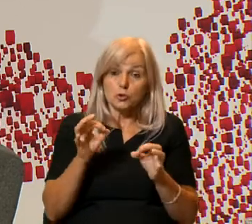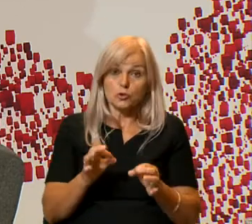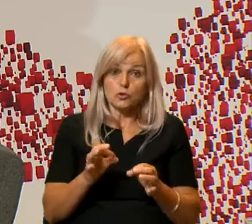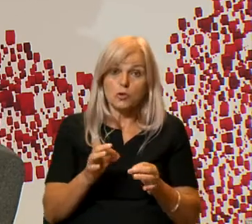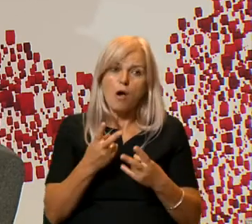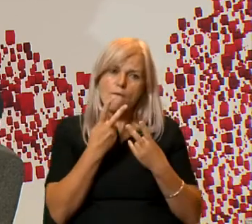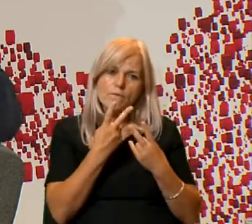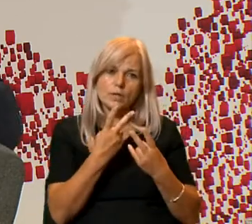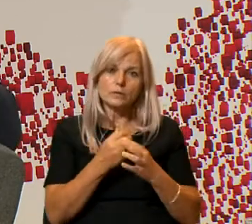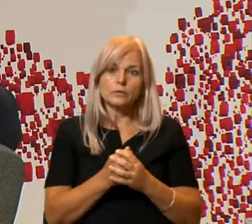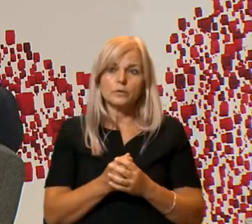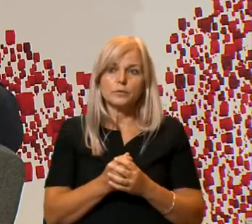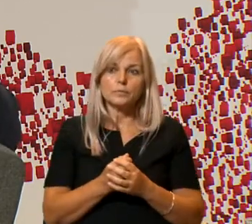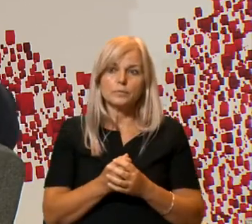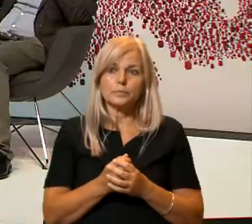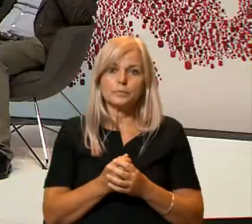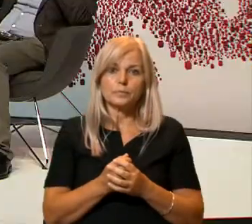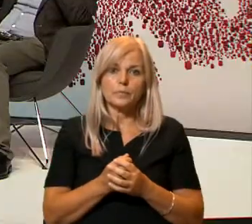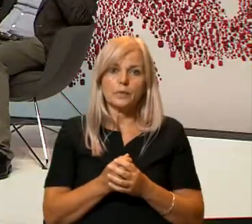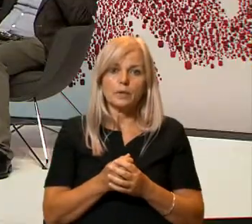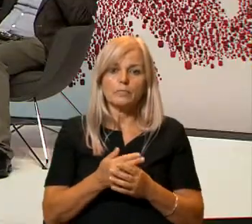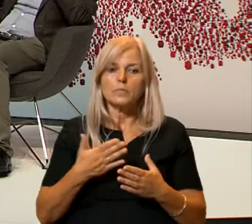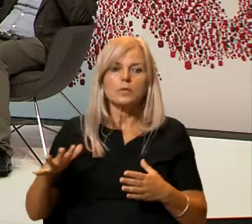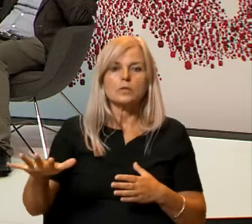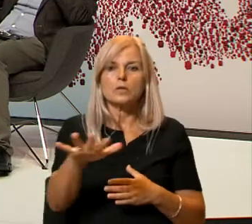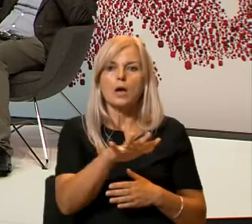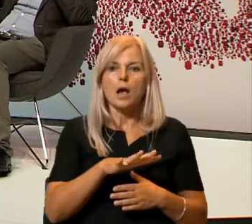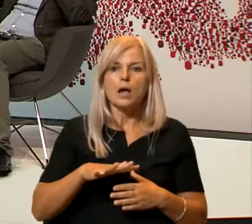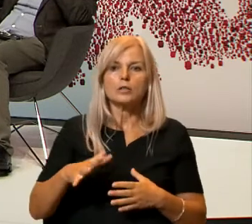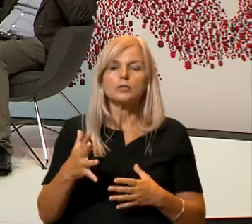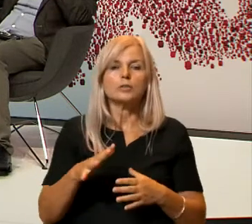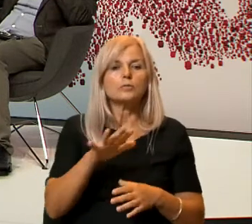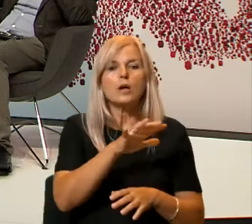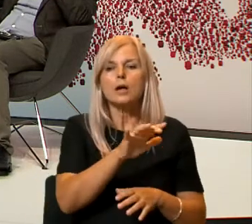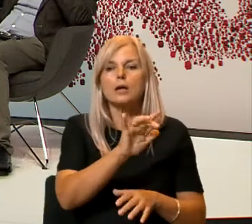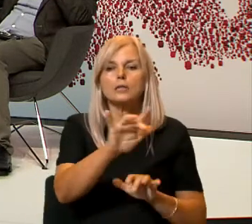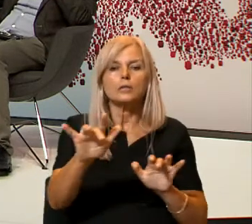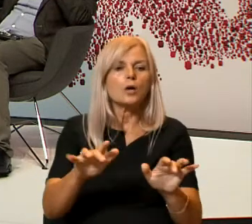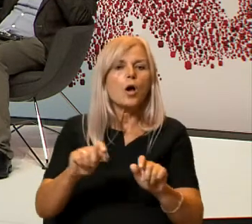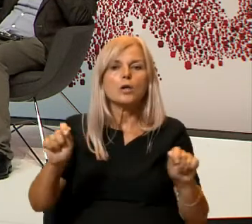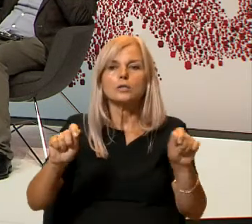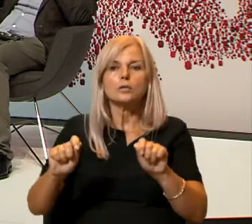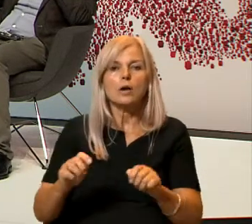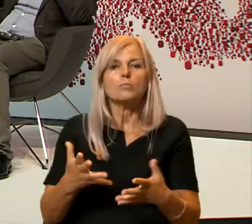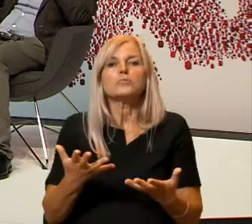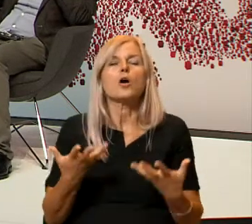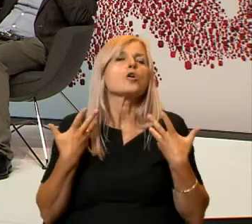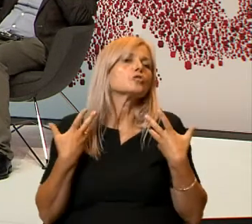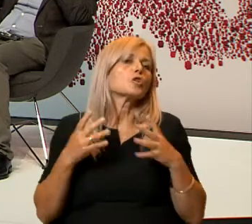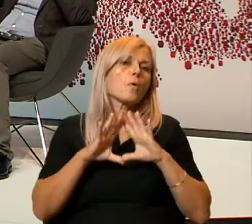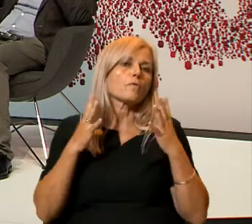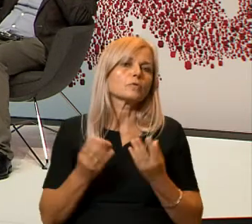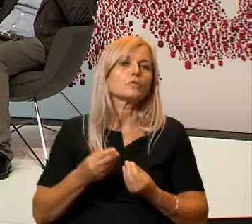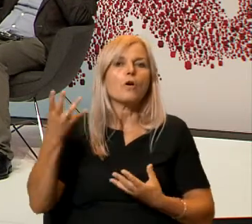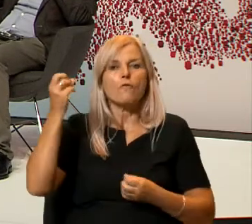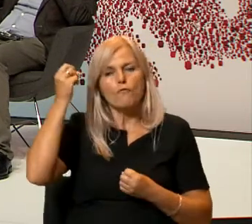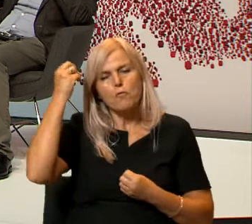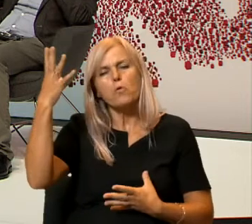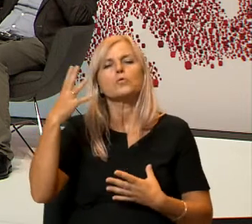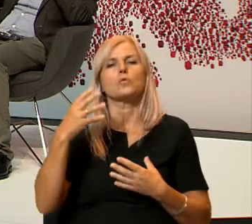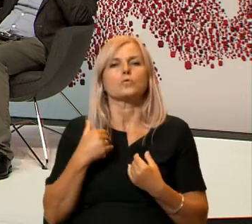dostrzegacie państwo sfery rezonowania. Czy żyjemy dzisiaj w kulturze, która daje